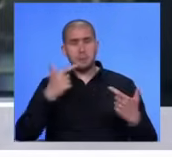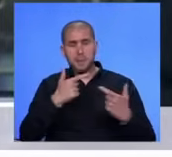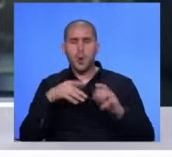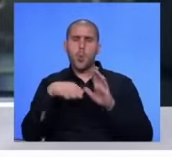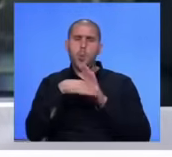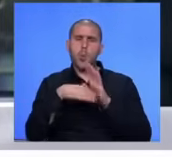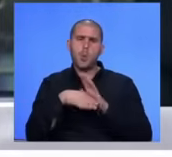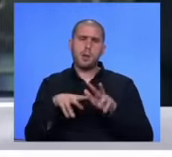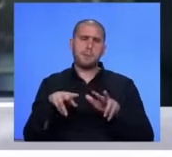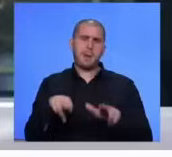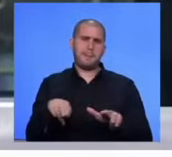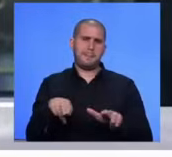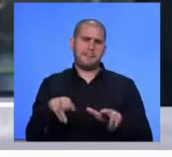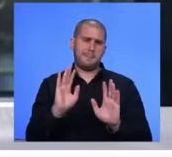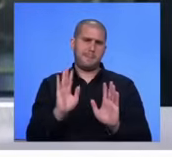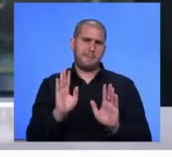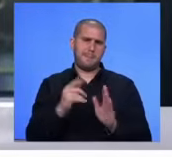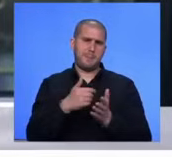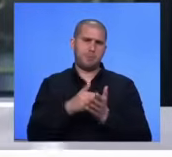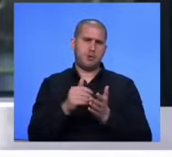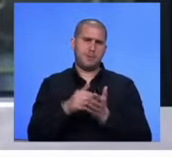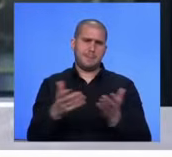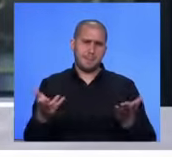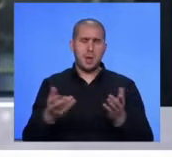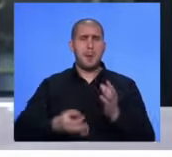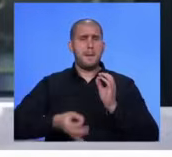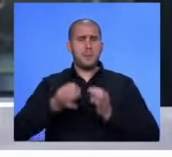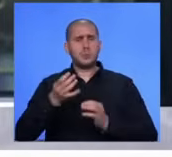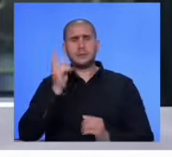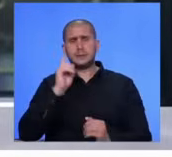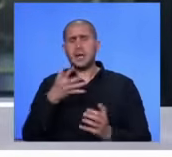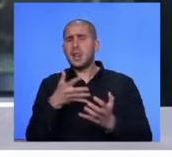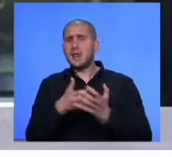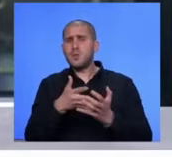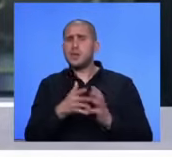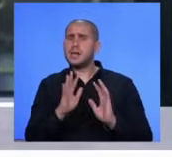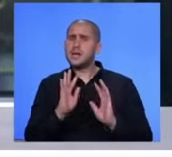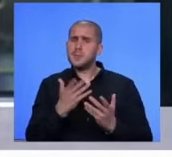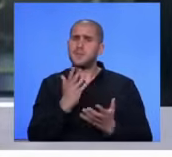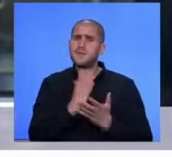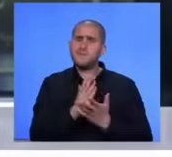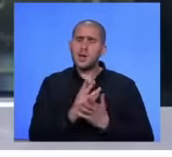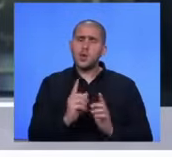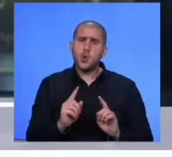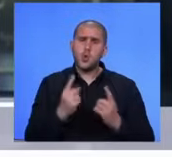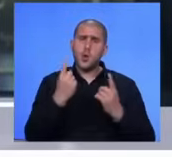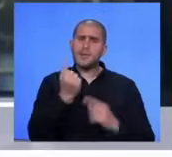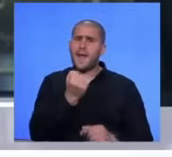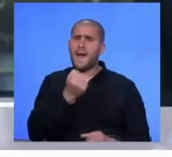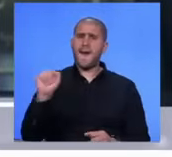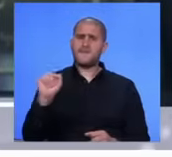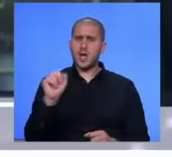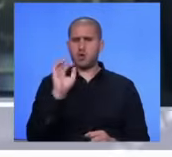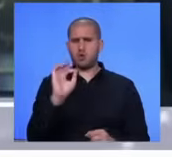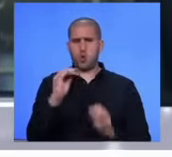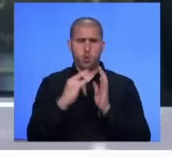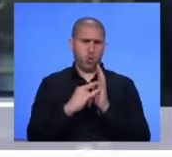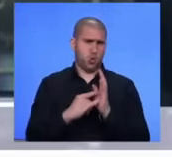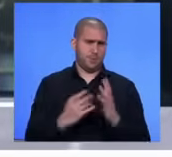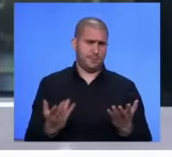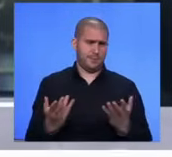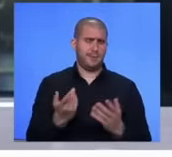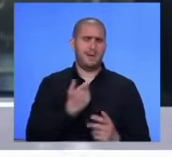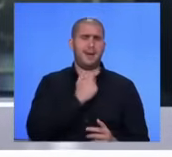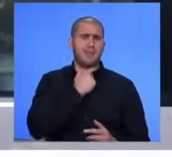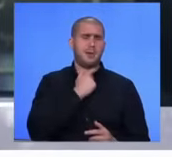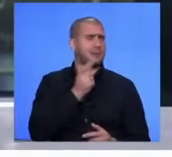אינם שותקים. ובית המשפט צריך לבדוק אם נעשית איזושהי הפרה של החוק. אין לו ברירה,